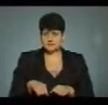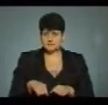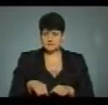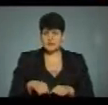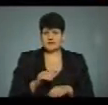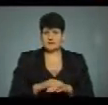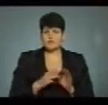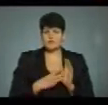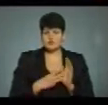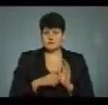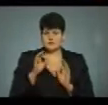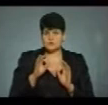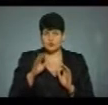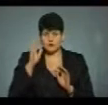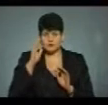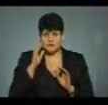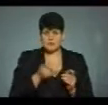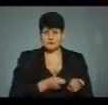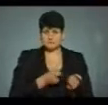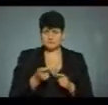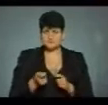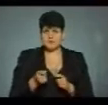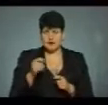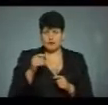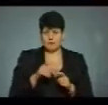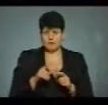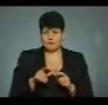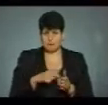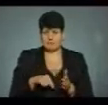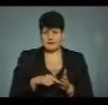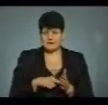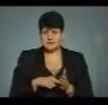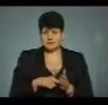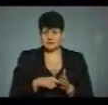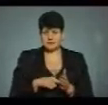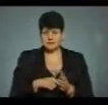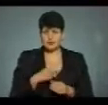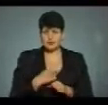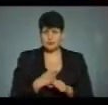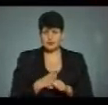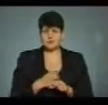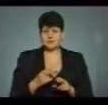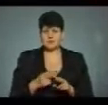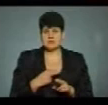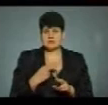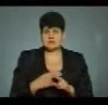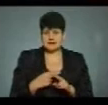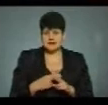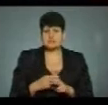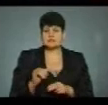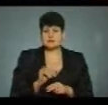фактично 80% обсягу води, яке поставляється в місто, додатково здійснювати знезалізнення, плюс